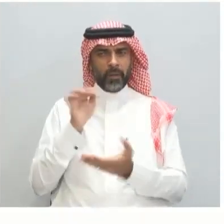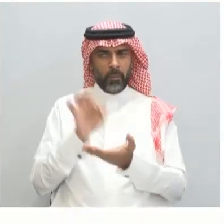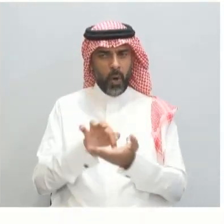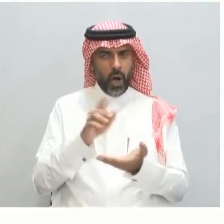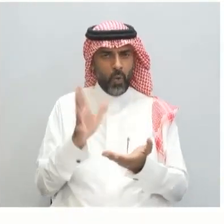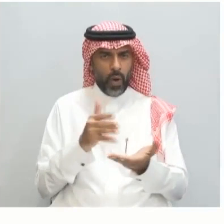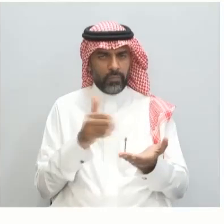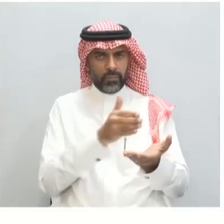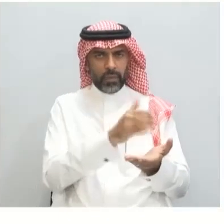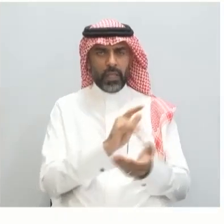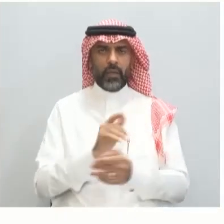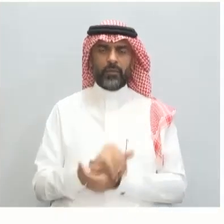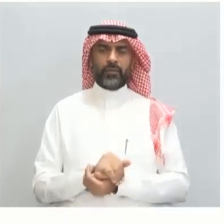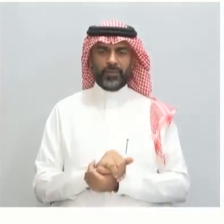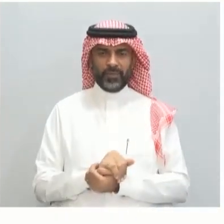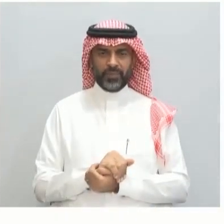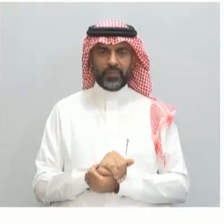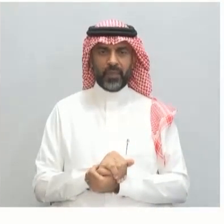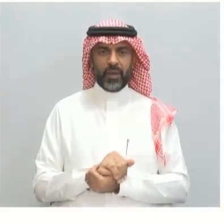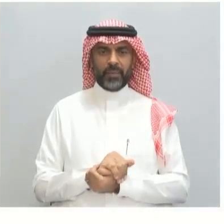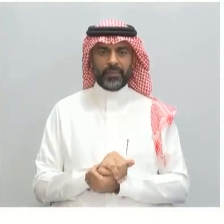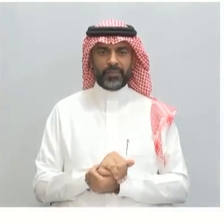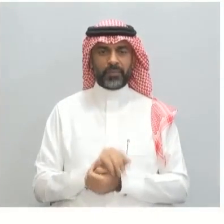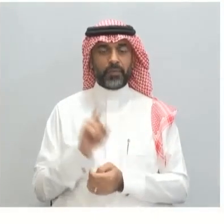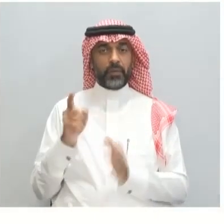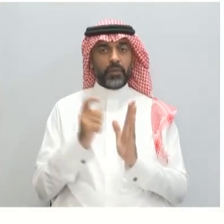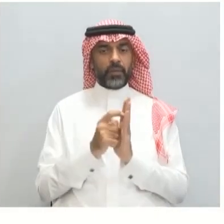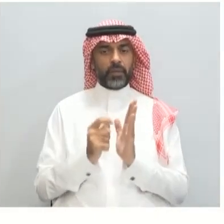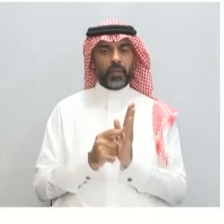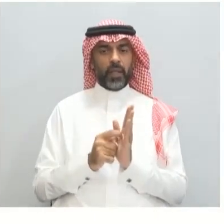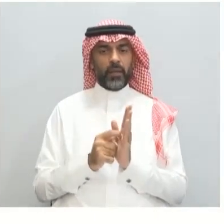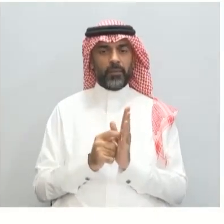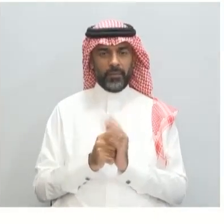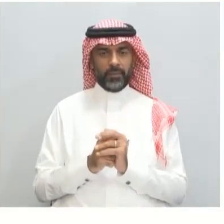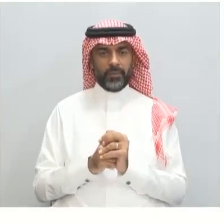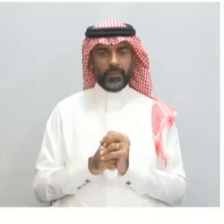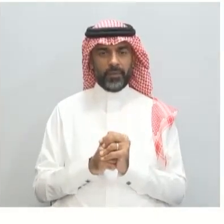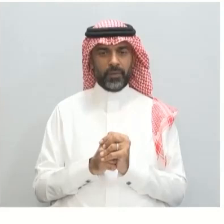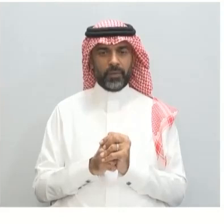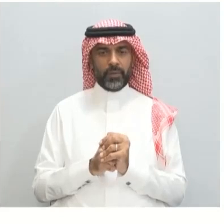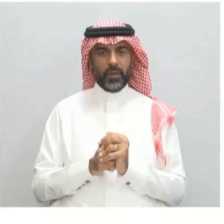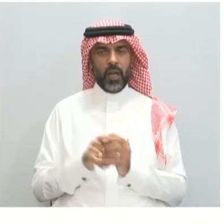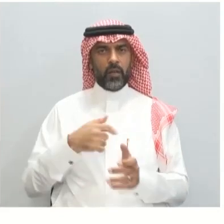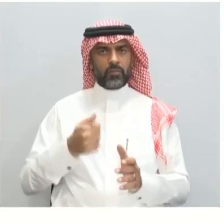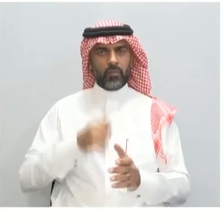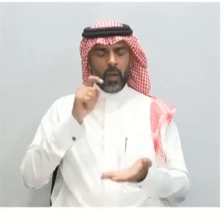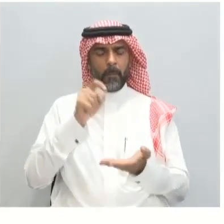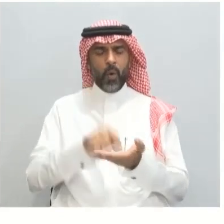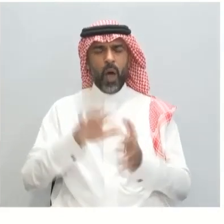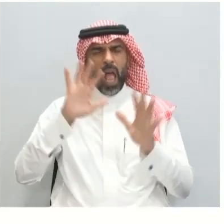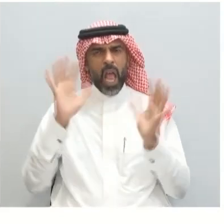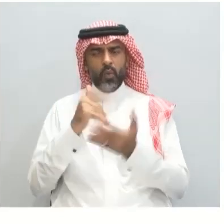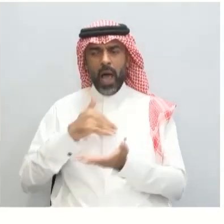ومساقط خرائط هذا النظام نظام تحديد المواقع الجي بي اس حيث نستطيع ان نحدد اي موقع على سطح